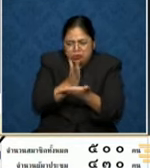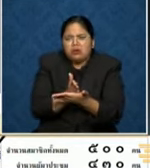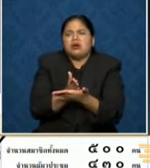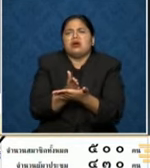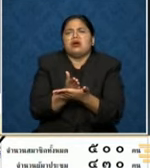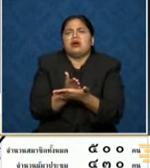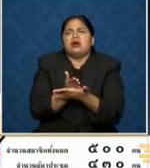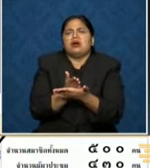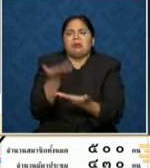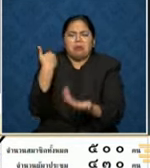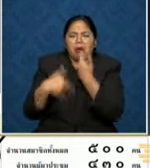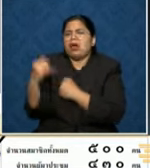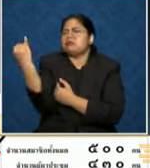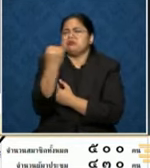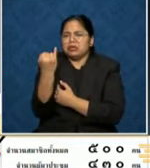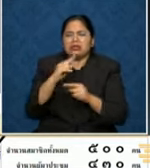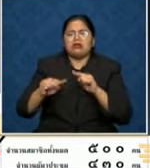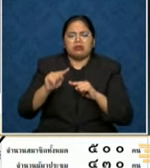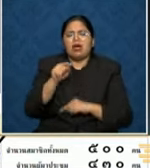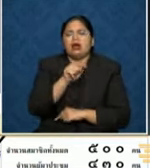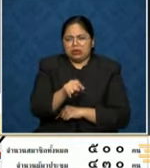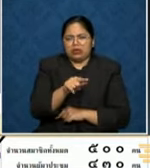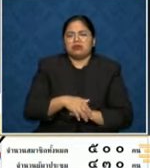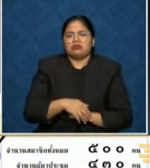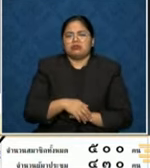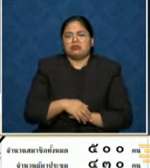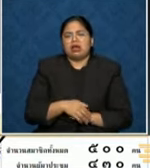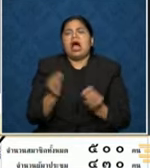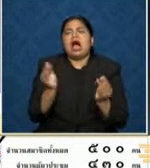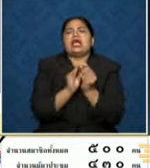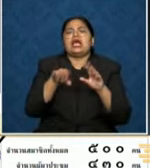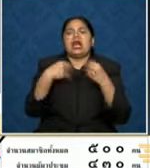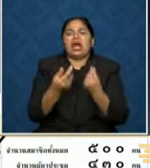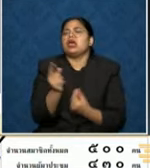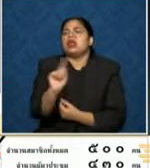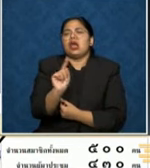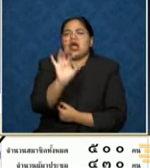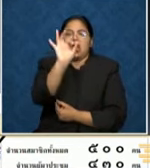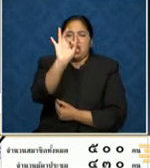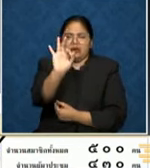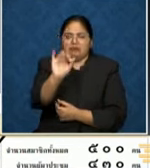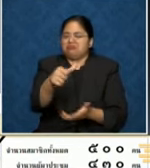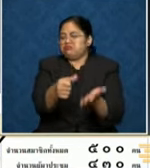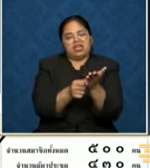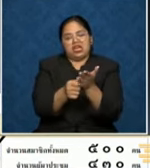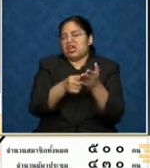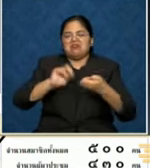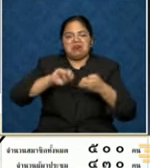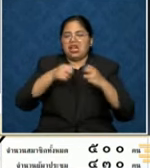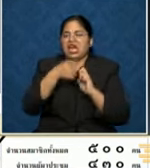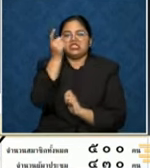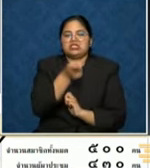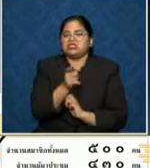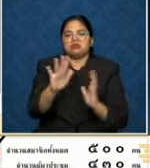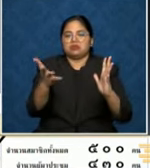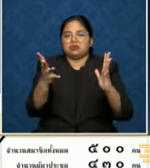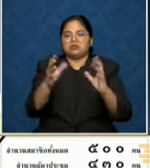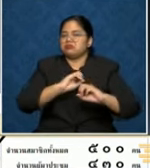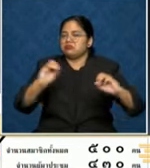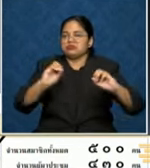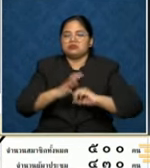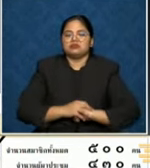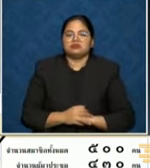พราะฉะนั้นเนี่ยภาคประชาชนในส่วนนี้ผมให้เกรดนะครับ F ครับท่านประธานครับยังไม่ได้แก้ไขปัญหาเรื่องนี้เลย